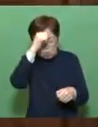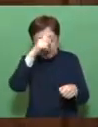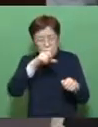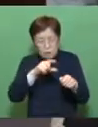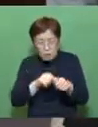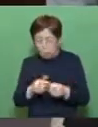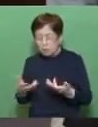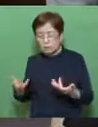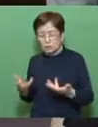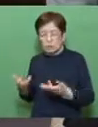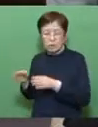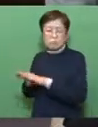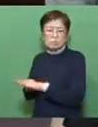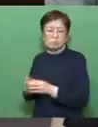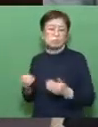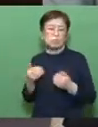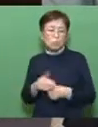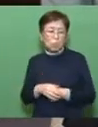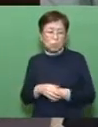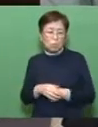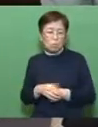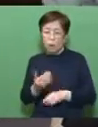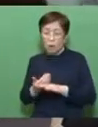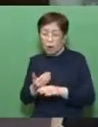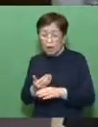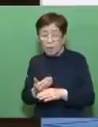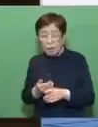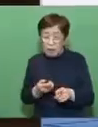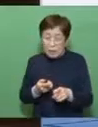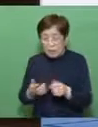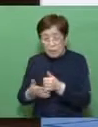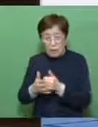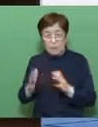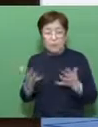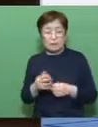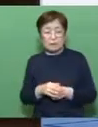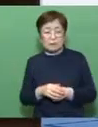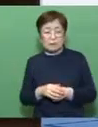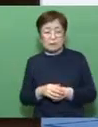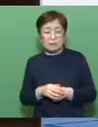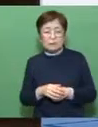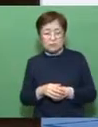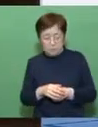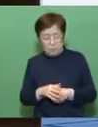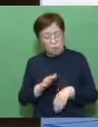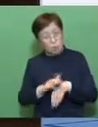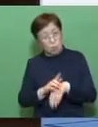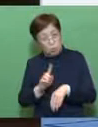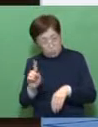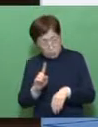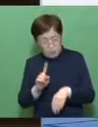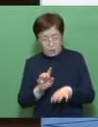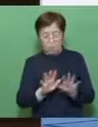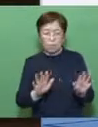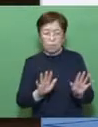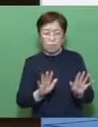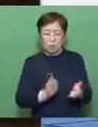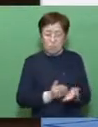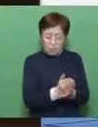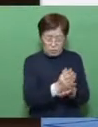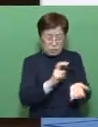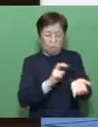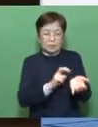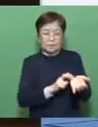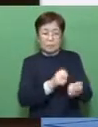ちゃうんですね面倒を見る人がいないからはいですからあの小児家のお医者さんにうんま小さくてもいいから